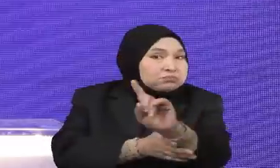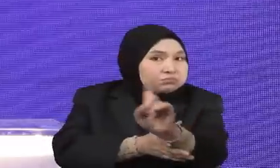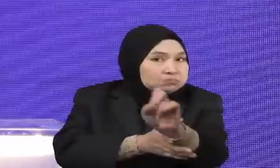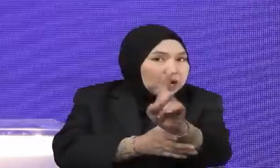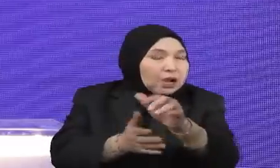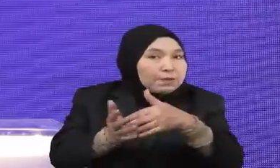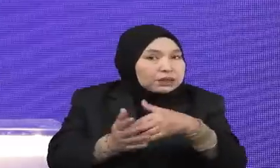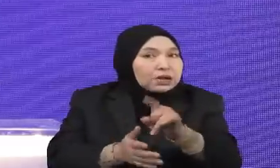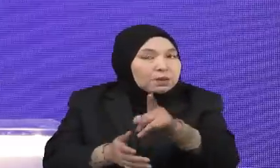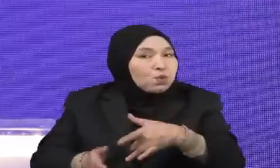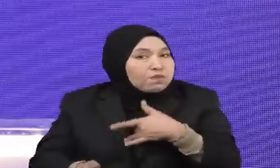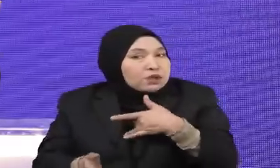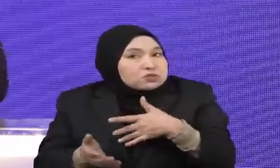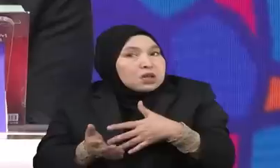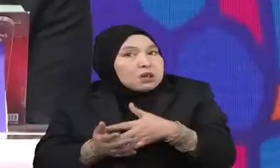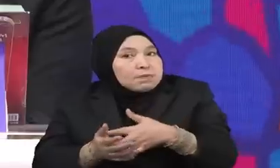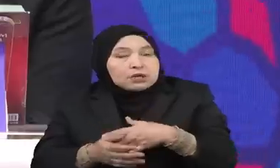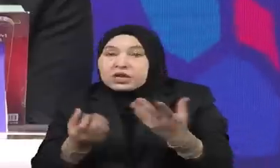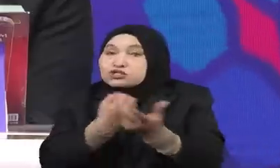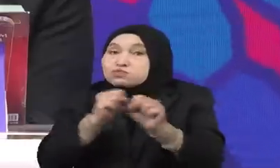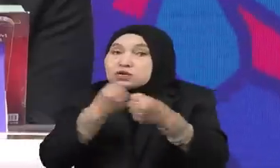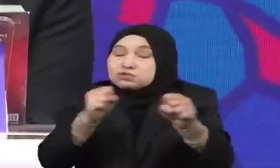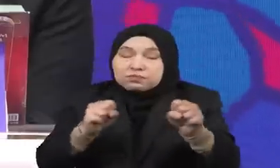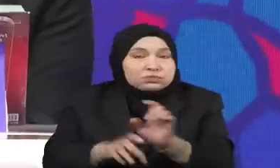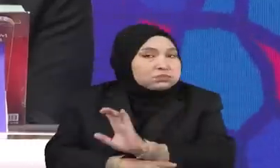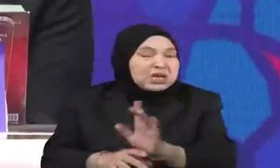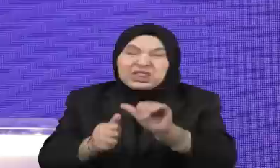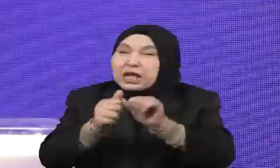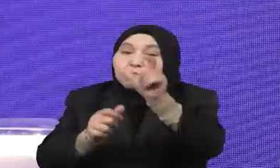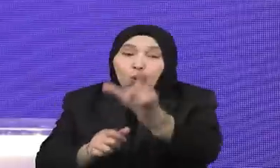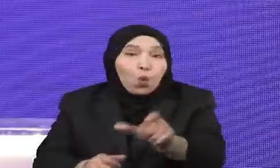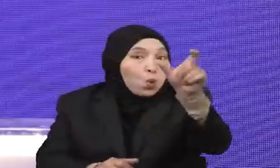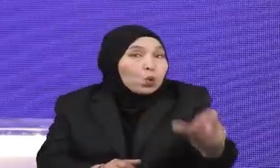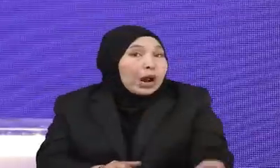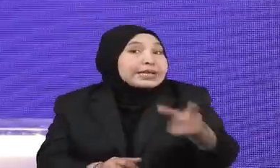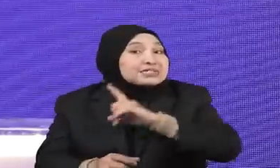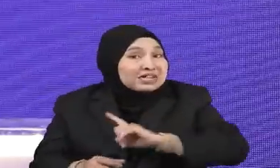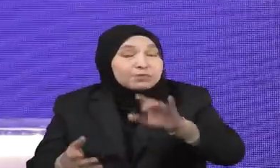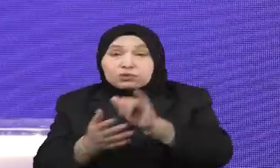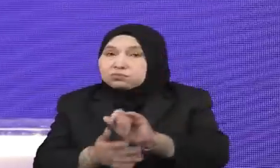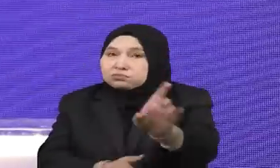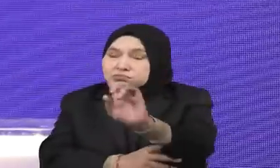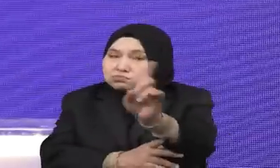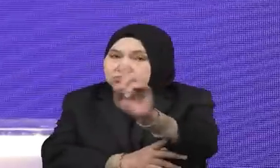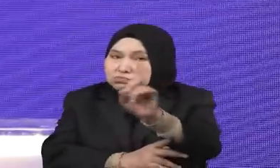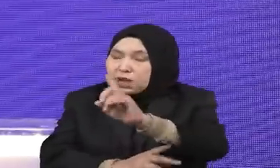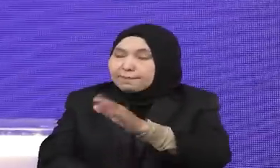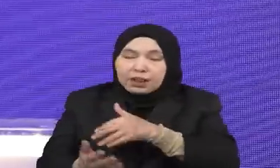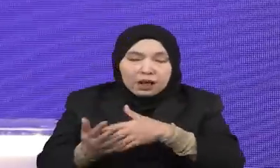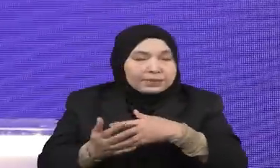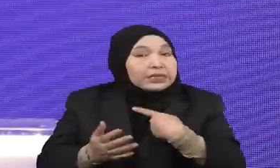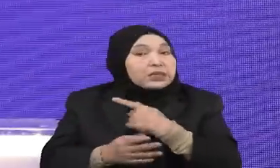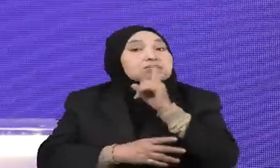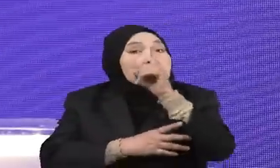diterjemahkan jadi kamu berselemah sebenarnya setiap umat Islam ini Allah kata jangan kamu melemah karena kita